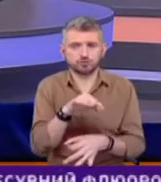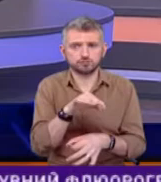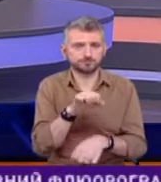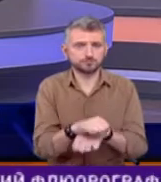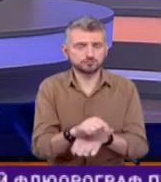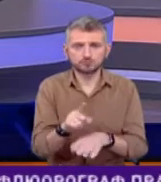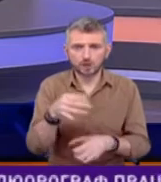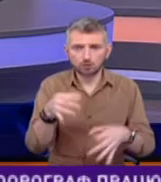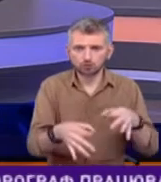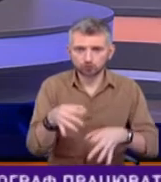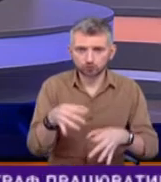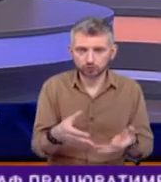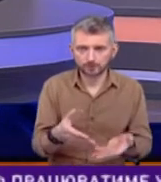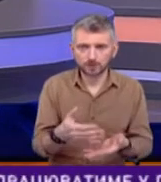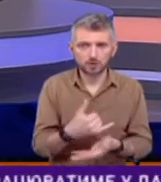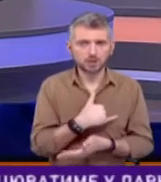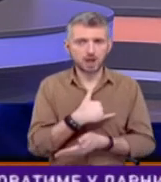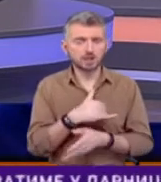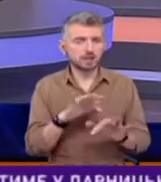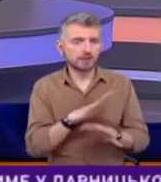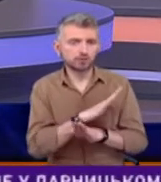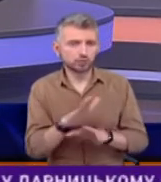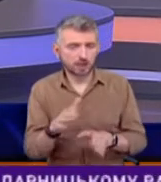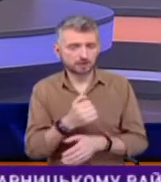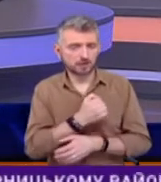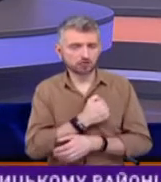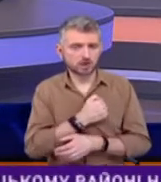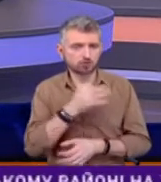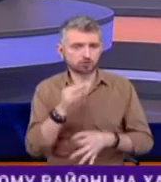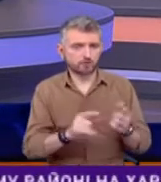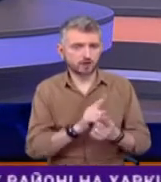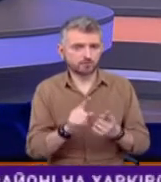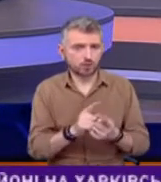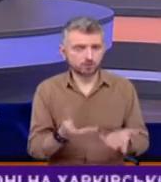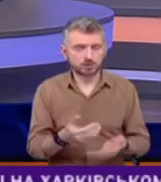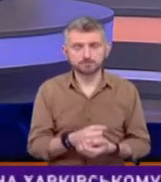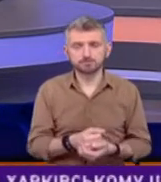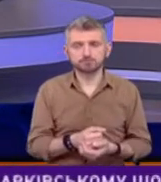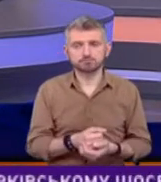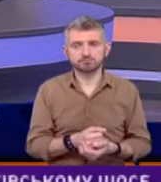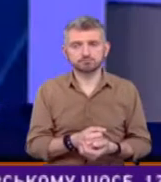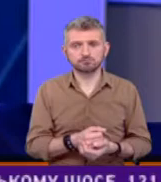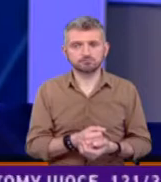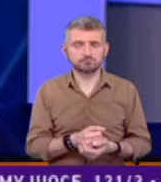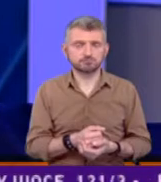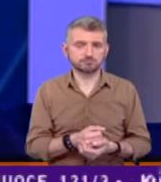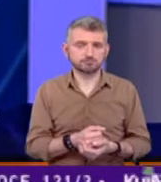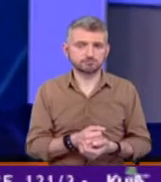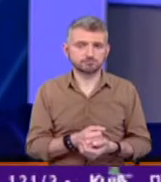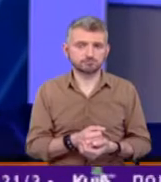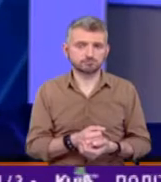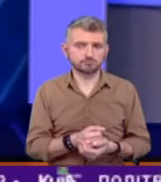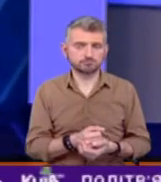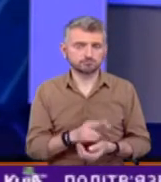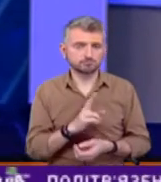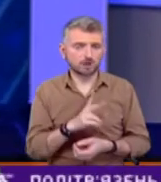Ну, що, суду... У нас не відбулася, на жаль, судова реформа. Як би там не говорили, як би там не